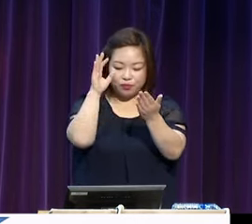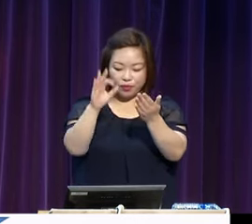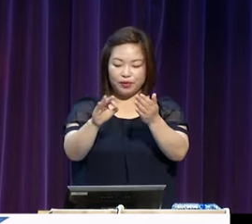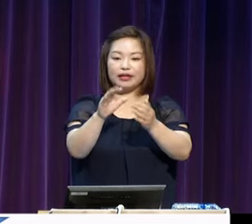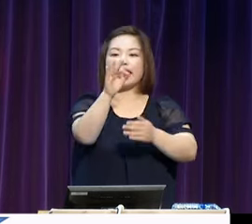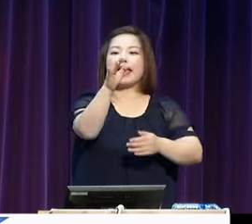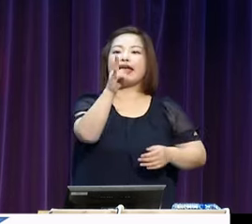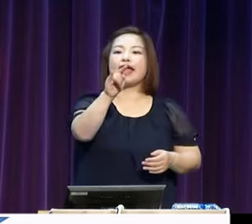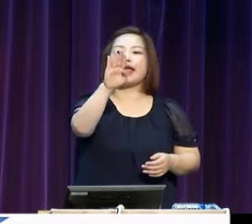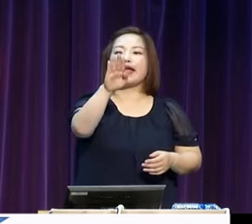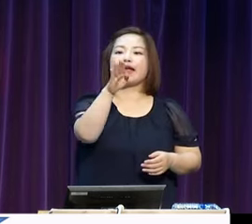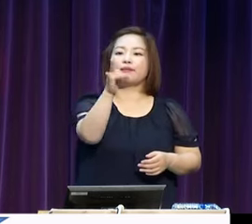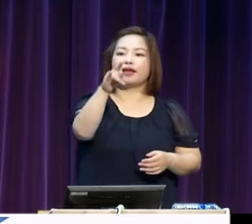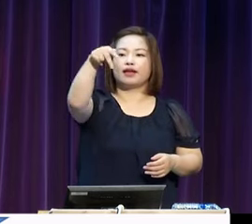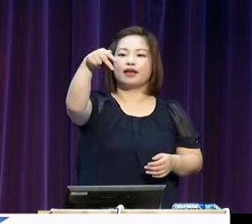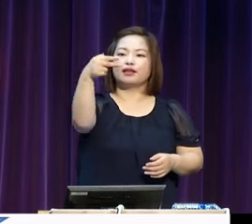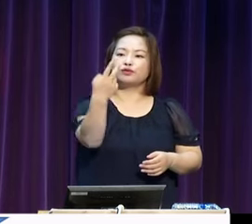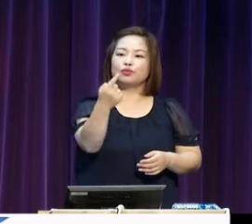에베소서를 한번 볼게요.